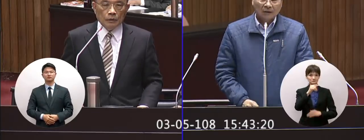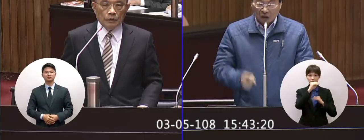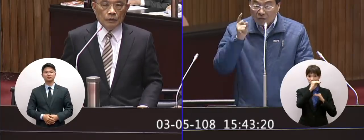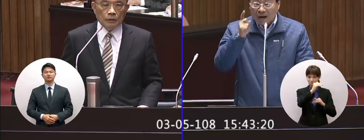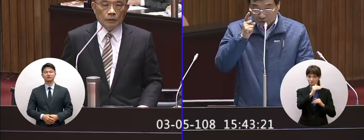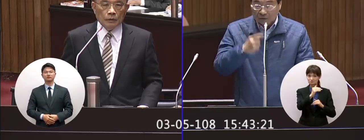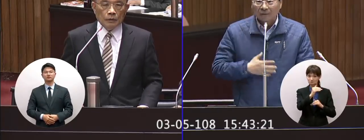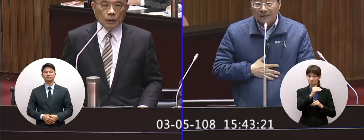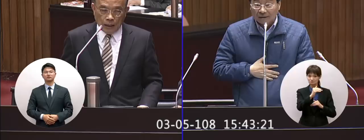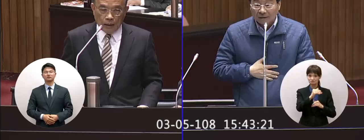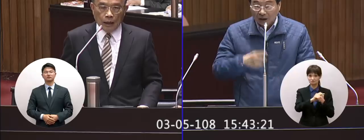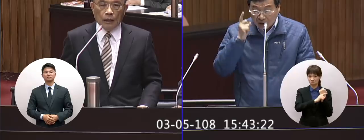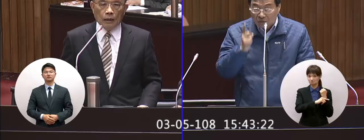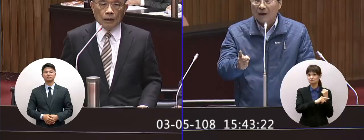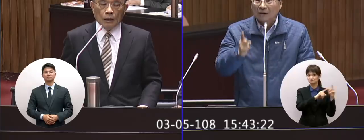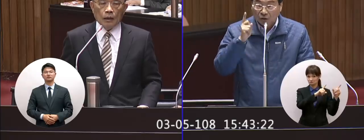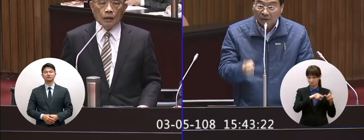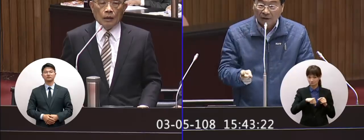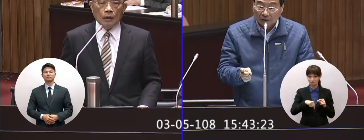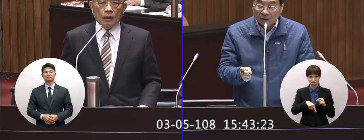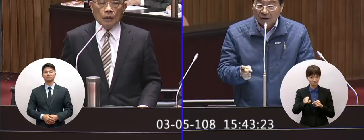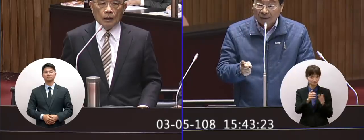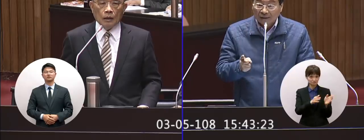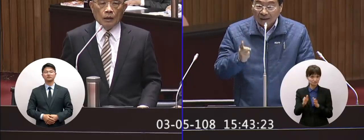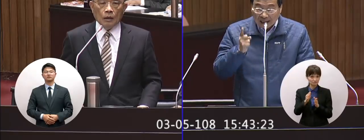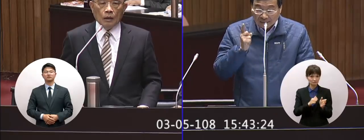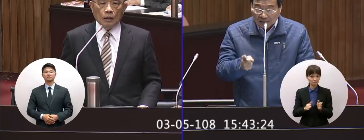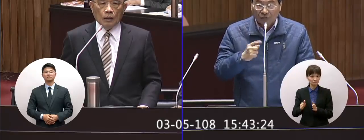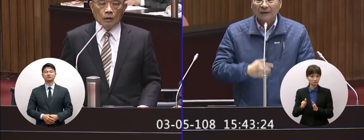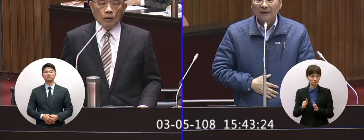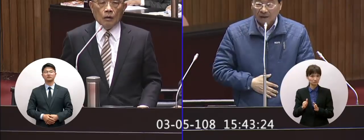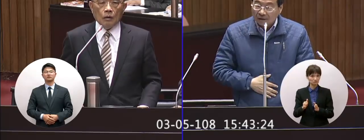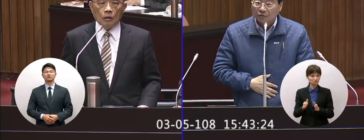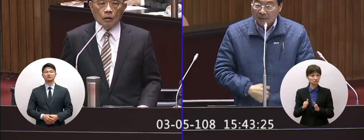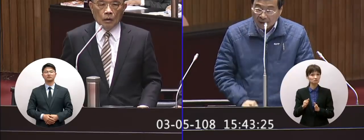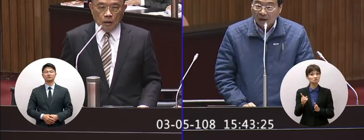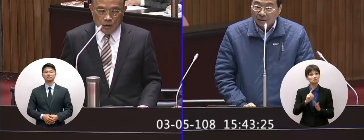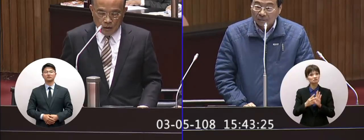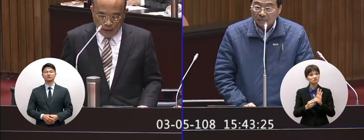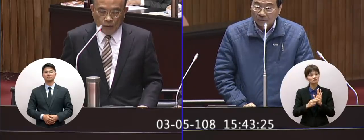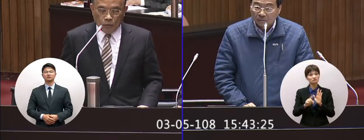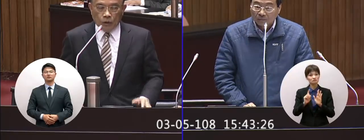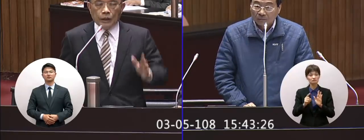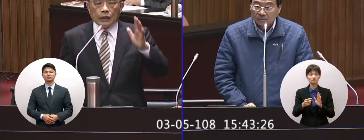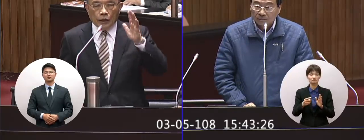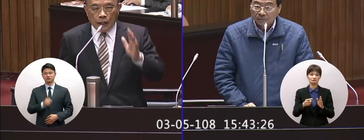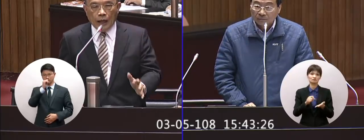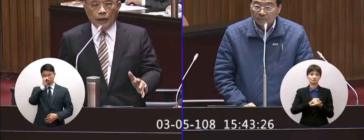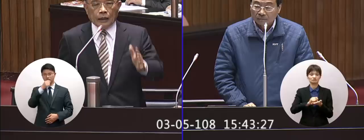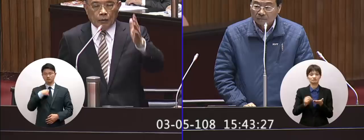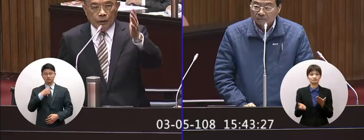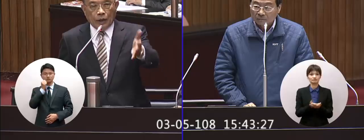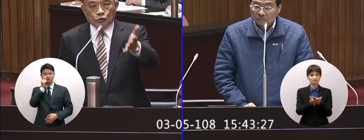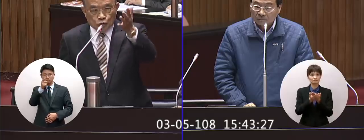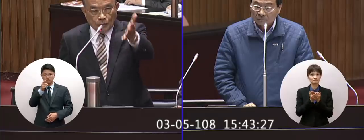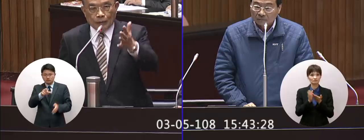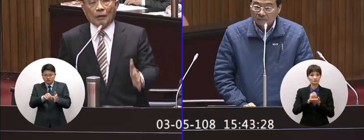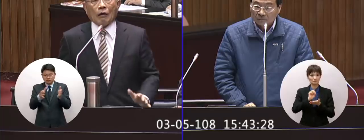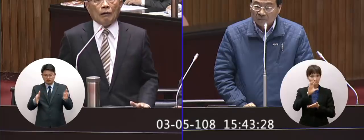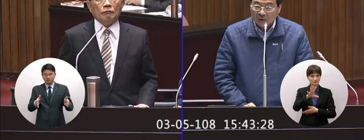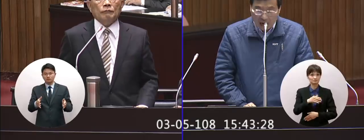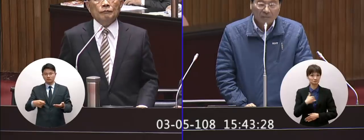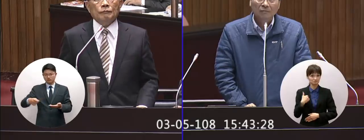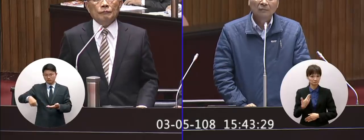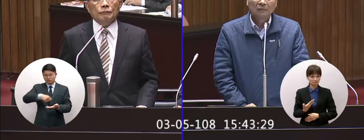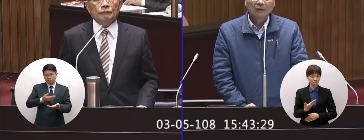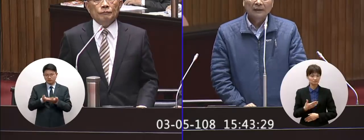我依法处理？我讲哦，依法处理，那怎么处理？给我个书面报告。 好，我一个月内给委员书面